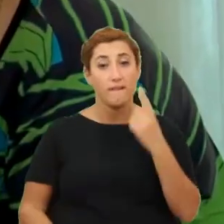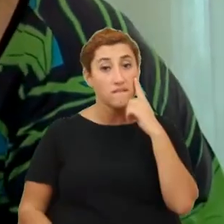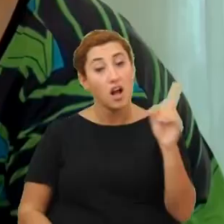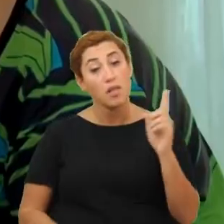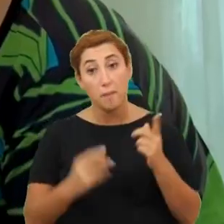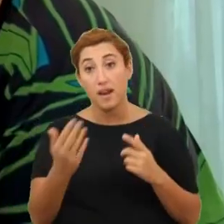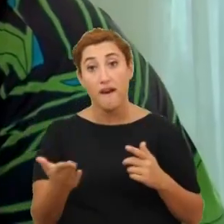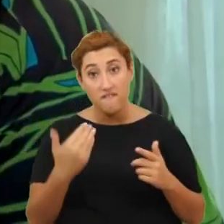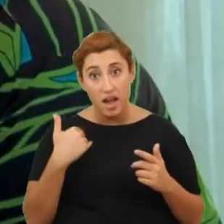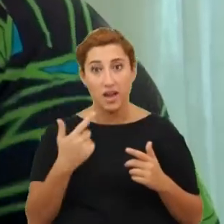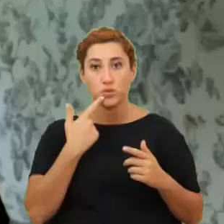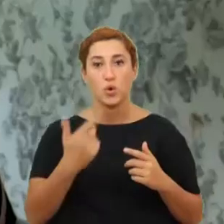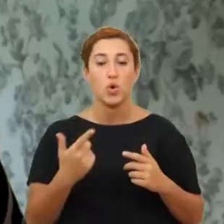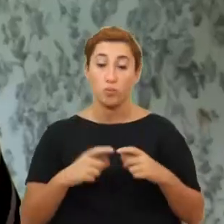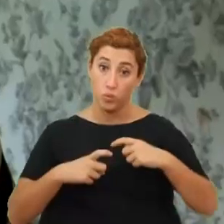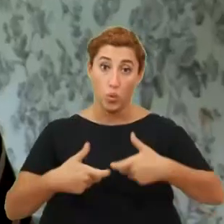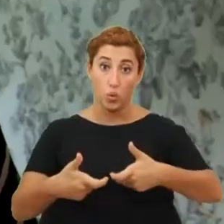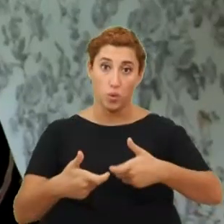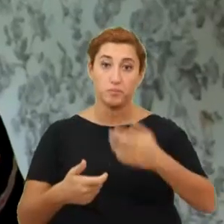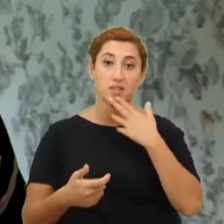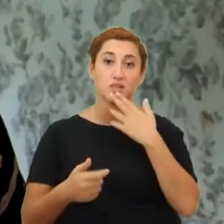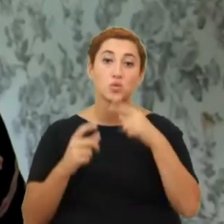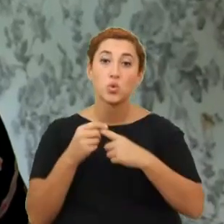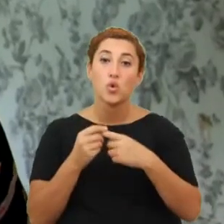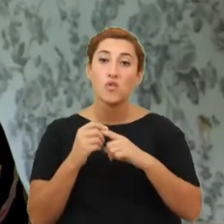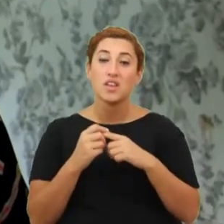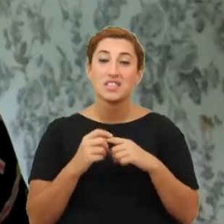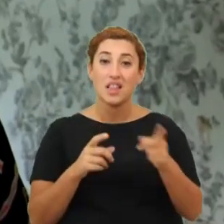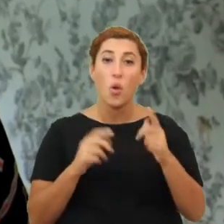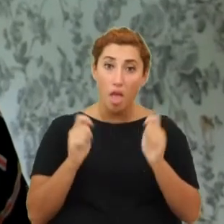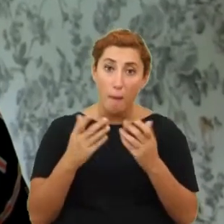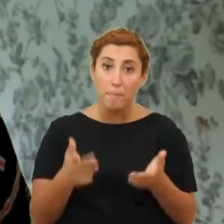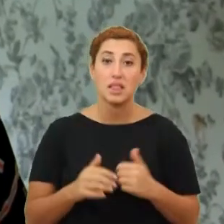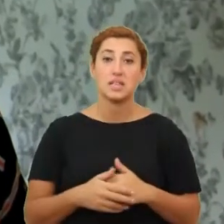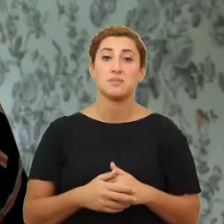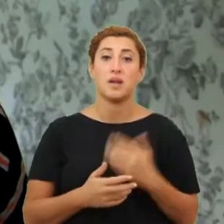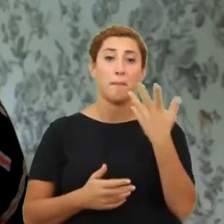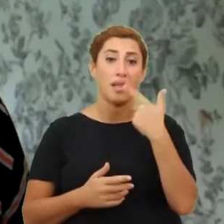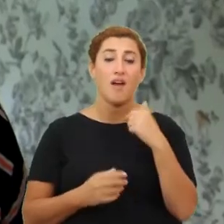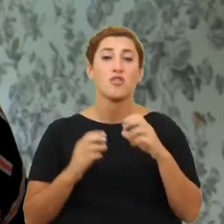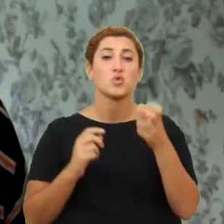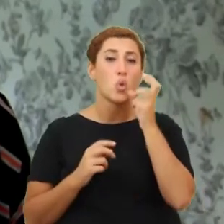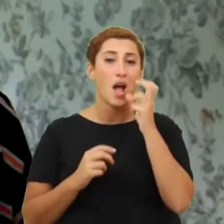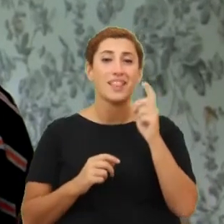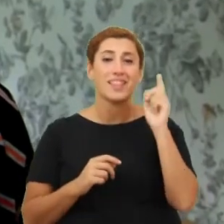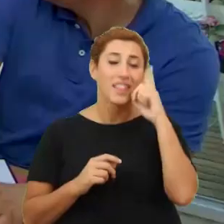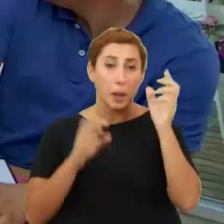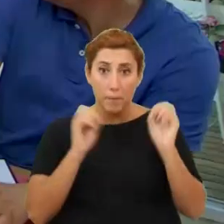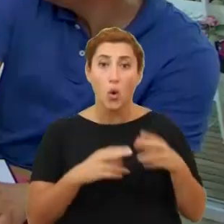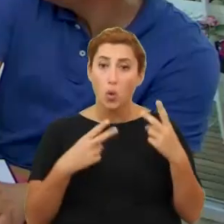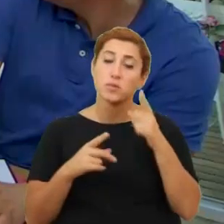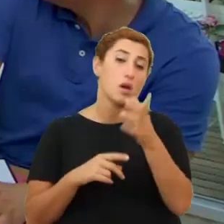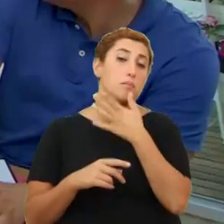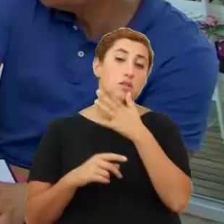Vallahi çıkar Şükrü paraları. Döküyorum. Kız kuru fasulyeye kıyılır mı kız? Ha, pilav, soğan, yetim bırakılır mı hiç?